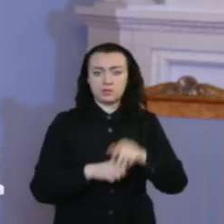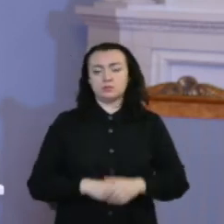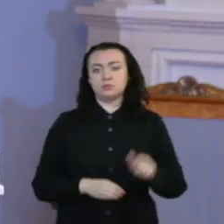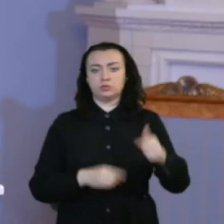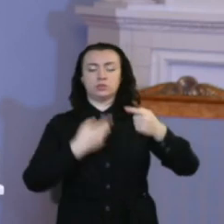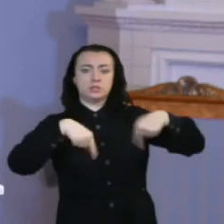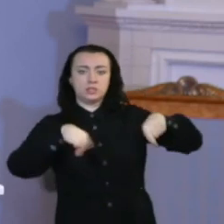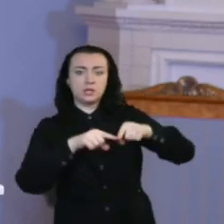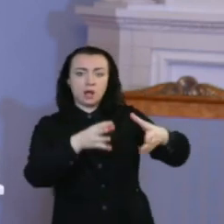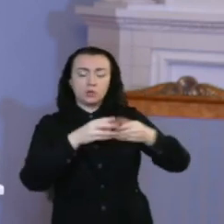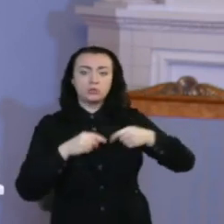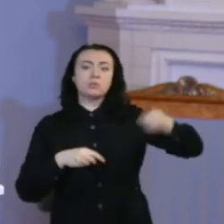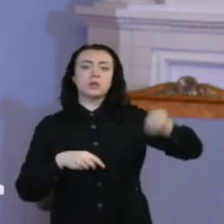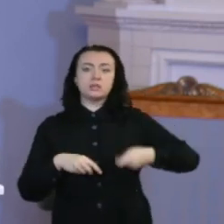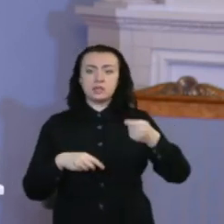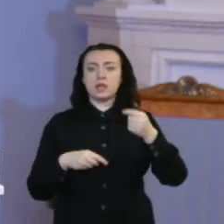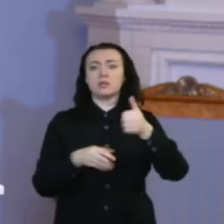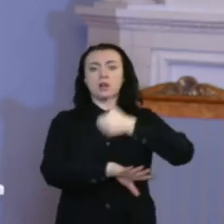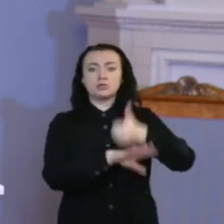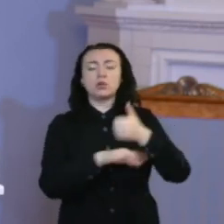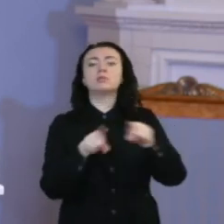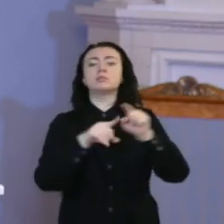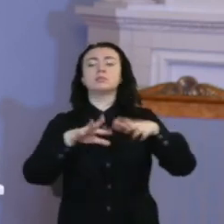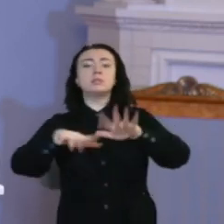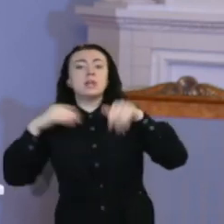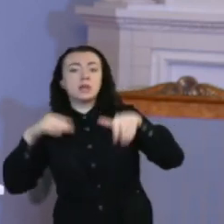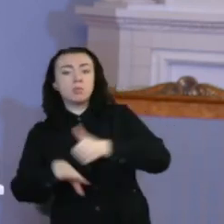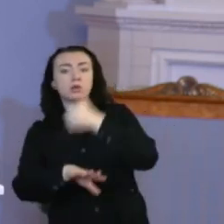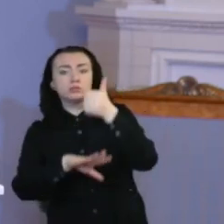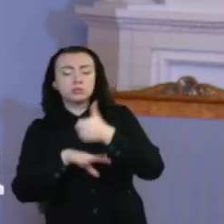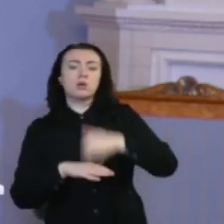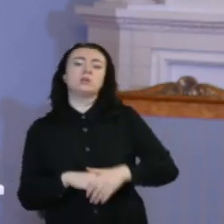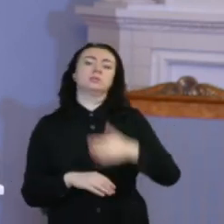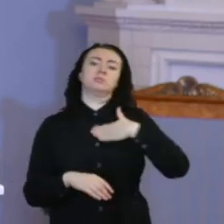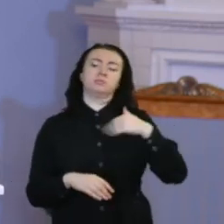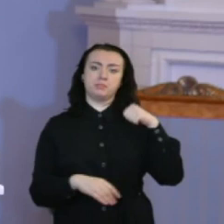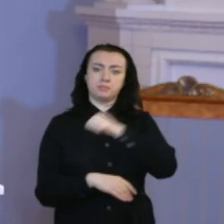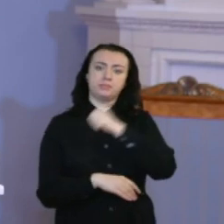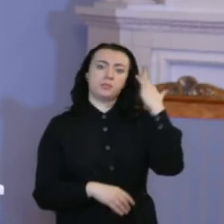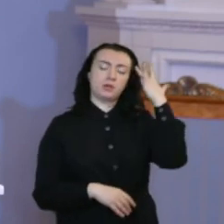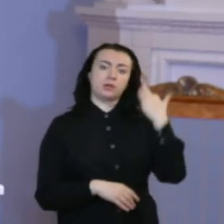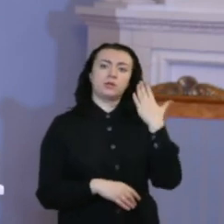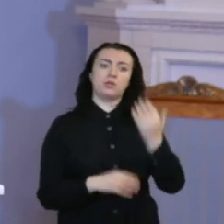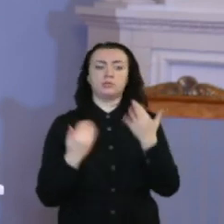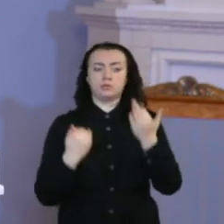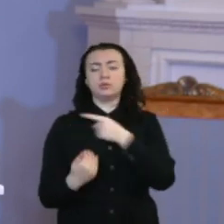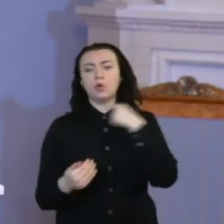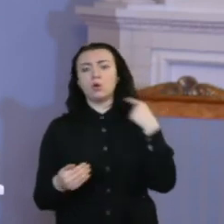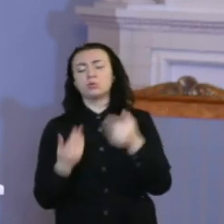tvarka tiek su prezidento kanceliarijos atstovais, tiek su Seimo atstovais ir manau, kad esame daug